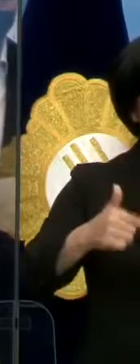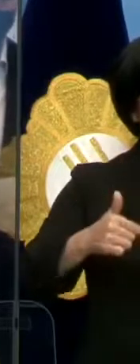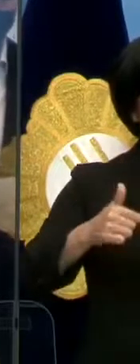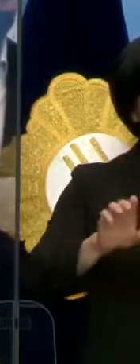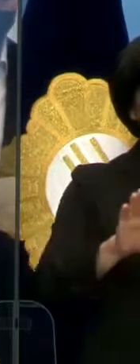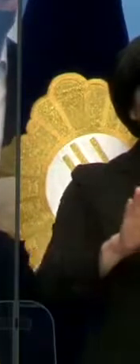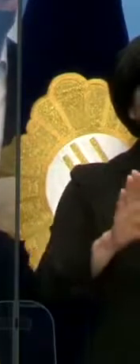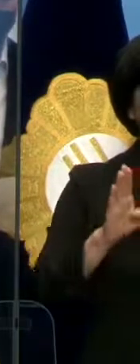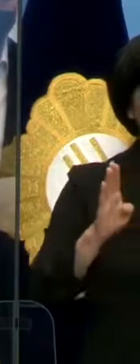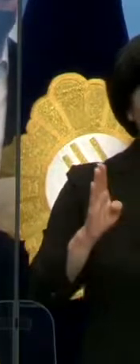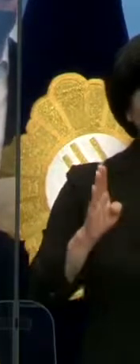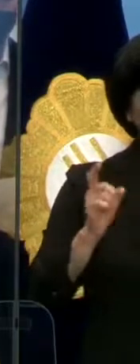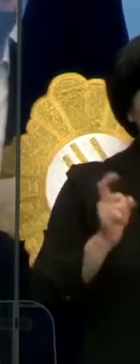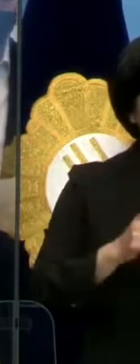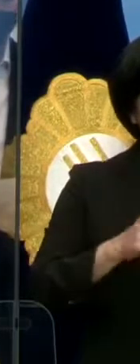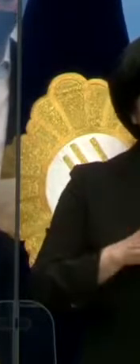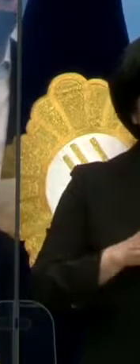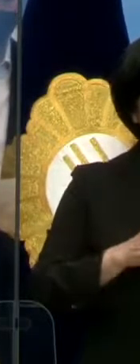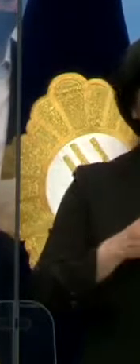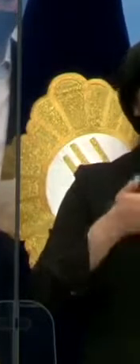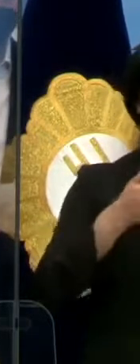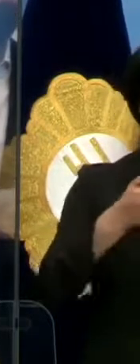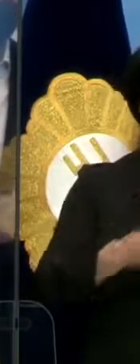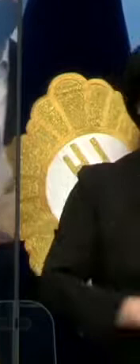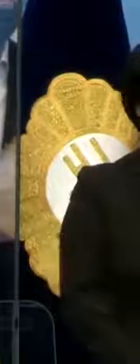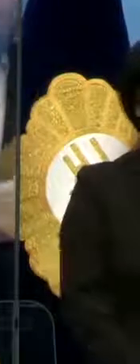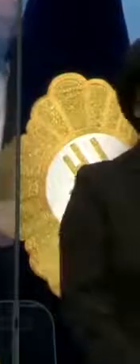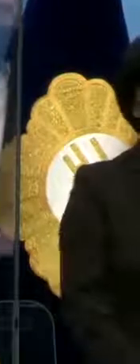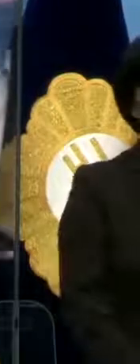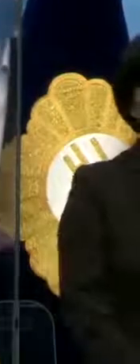야당의 법안소위 개최 촉구를 촉구합니다.